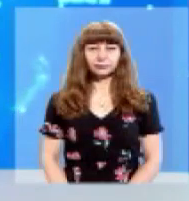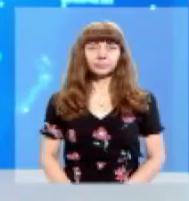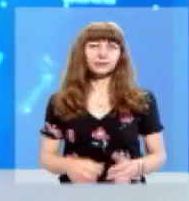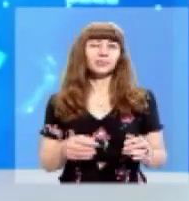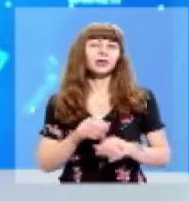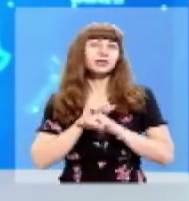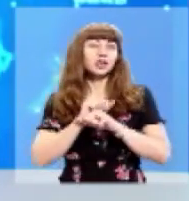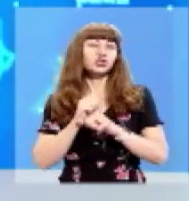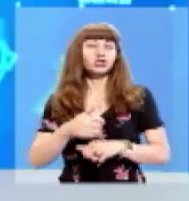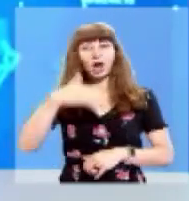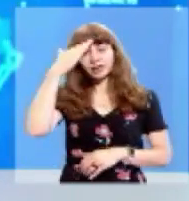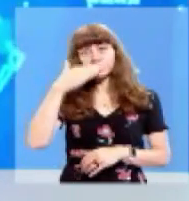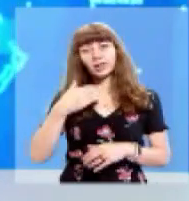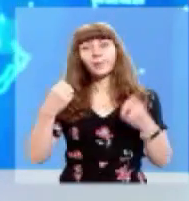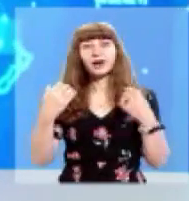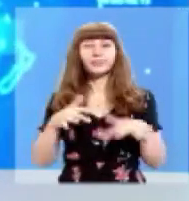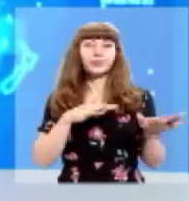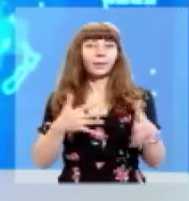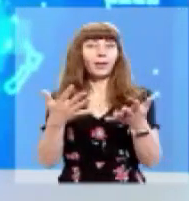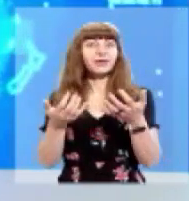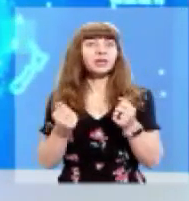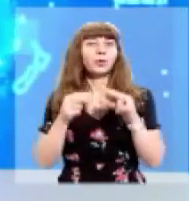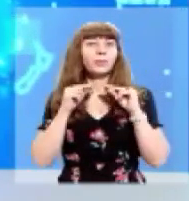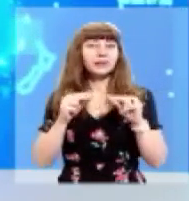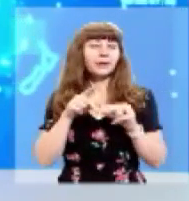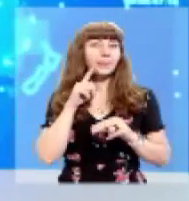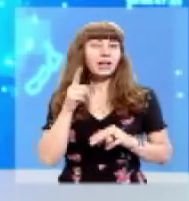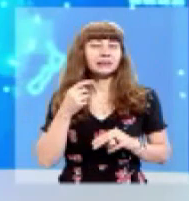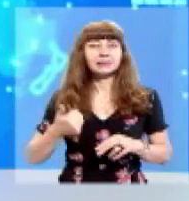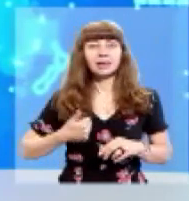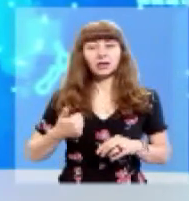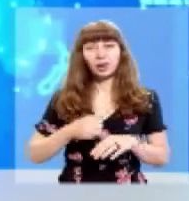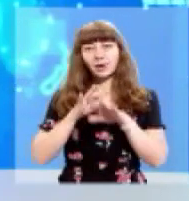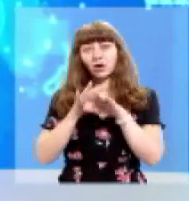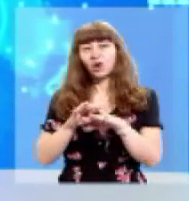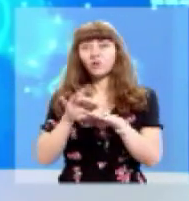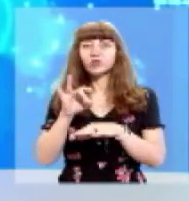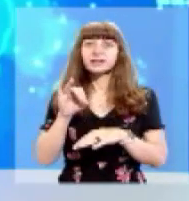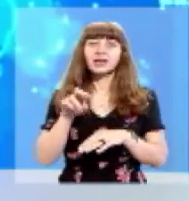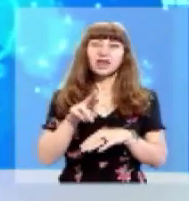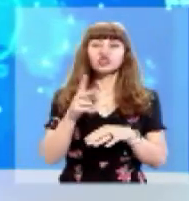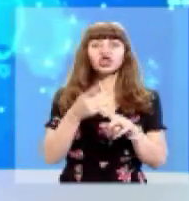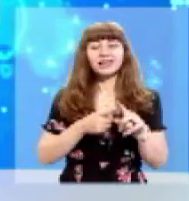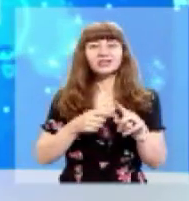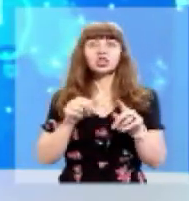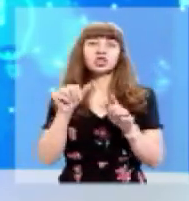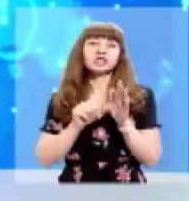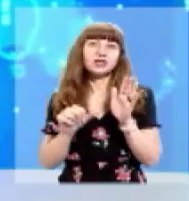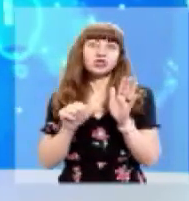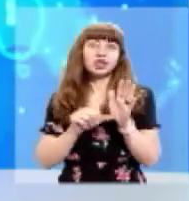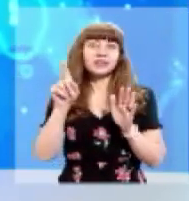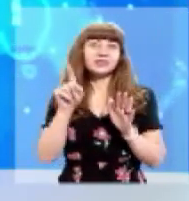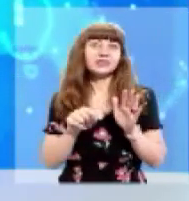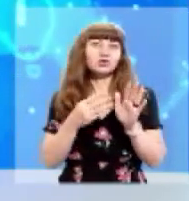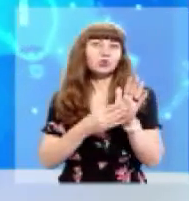На службе Отечеству торжественное мероприятие по принятию присяги молодым пополнением прошло в воинской части 66-97 накануне в